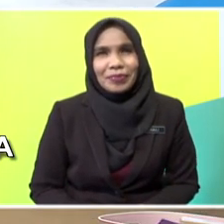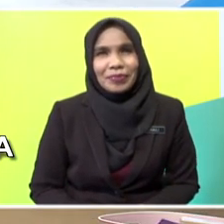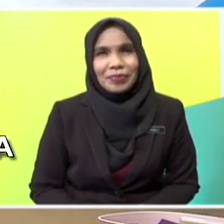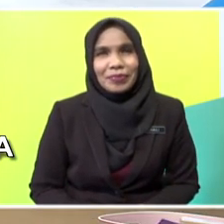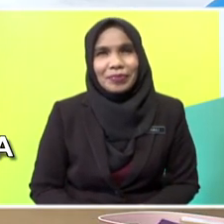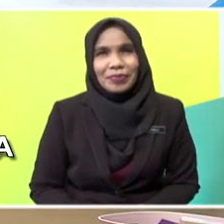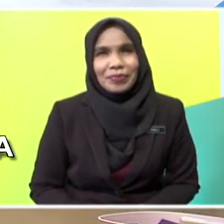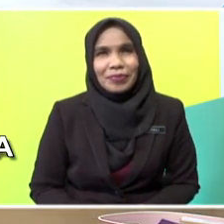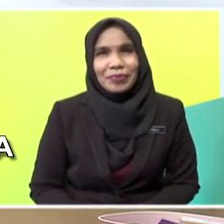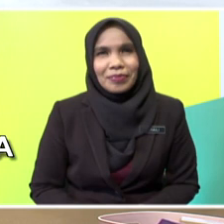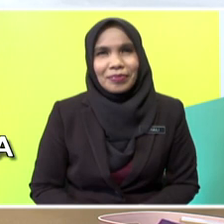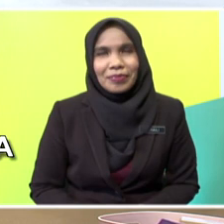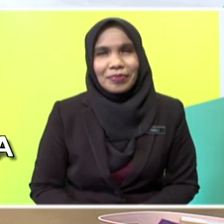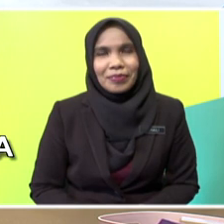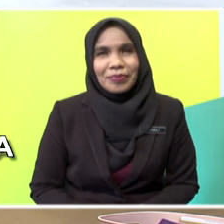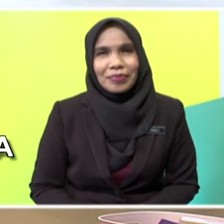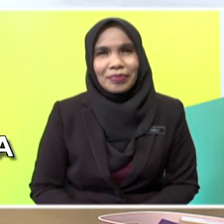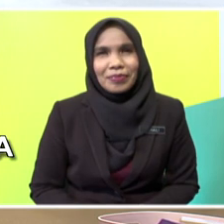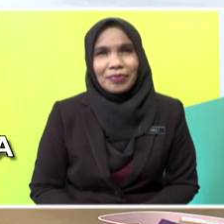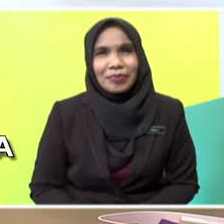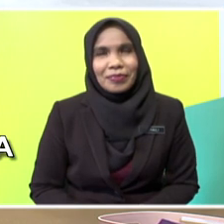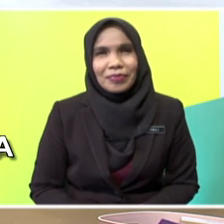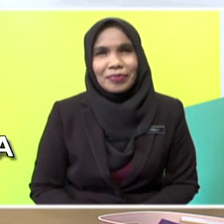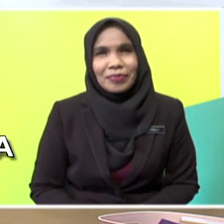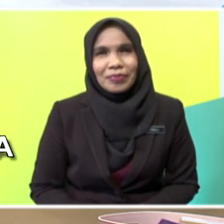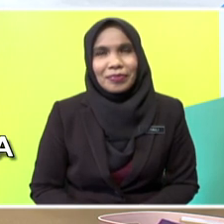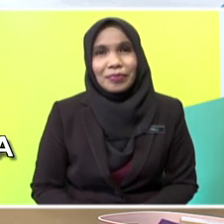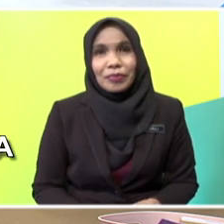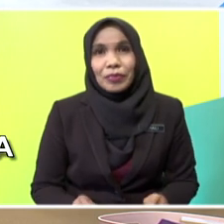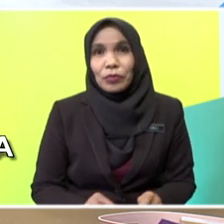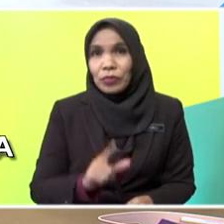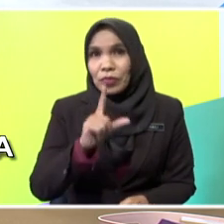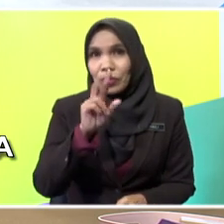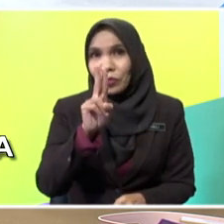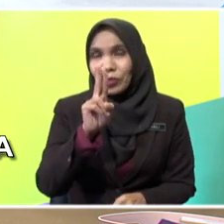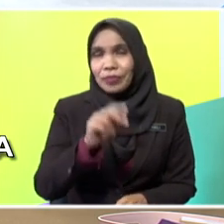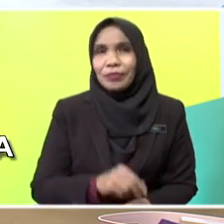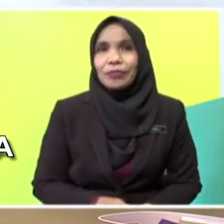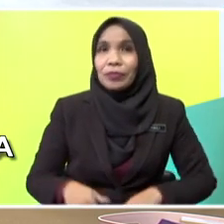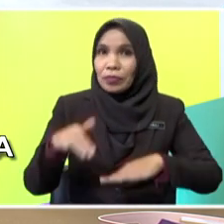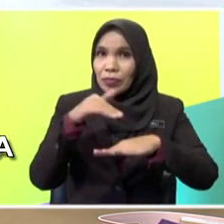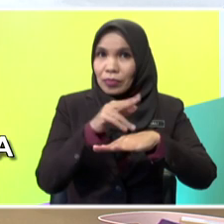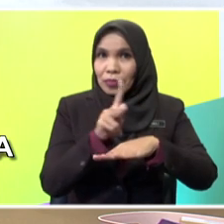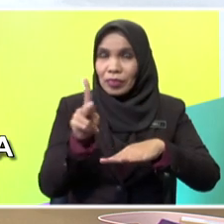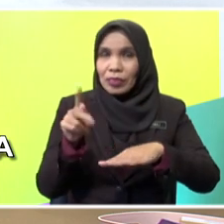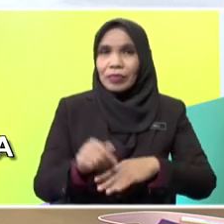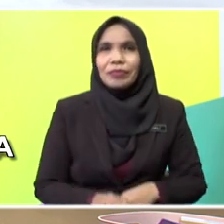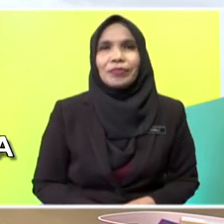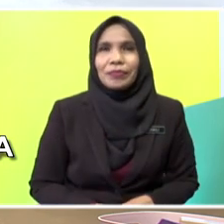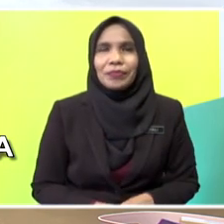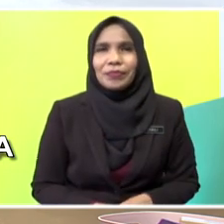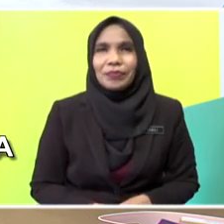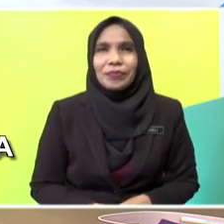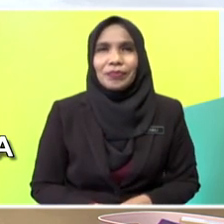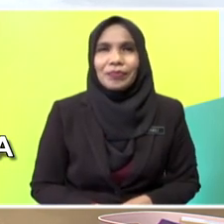Okey, sampai. Temukan dengan L2. Naikkan L2. Lagi. Teruskan.